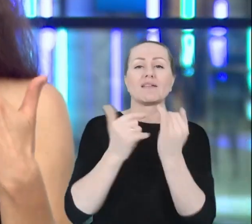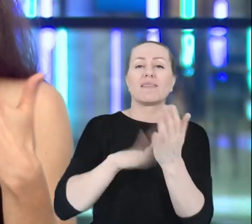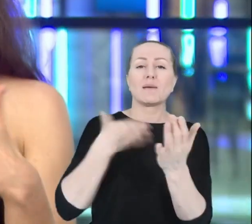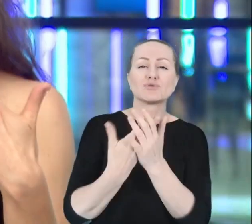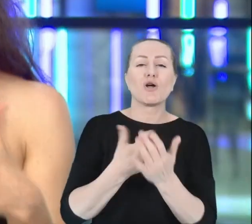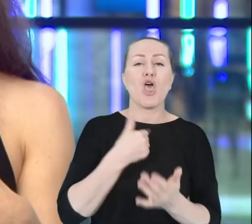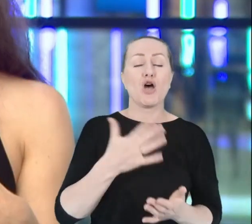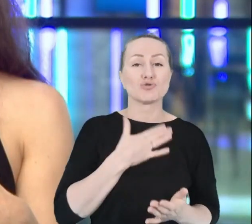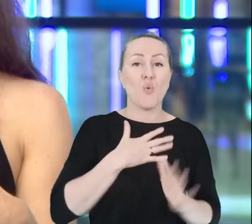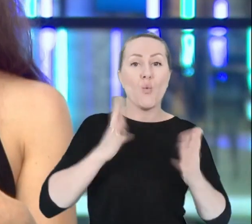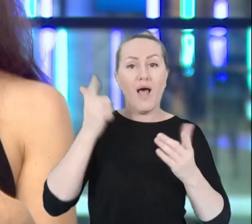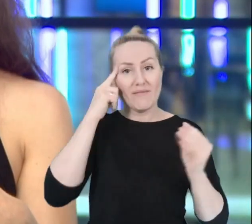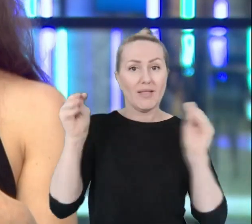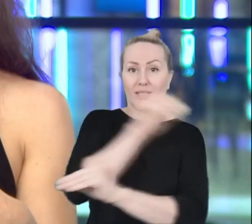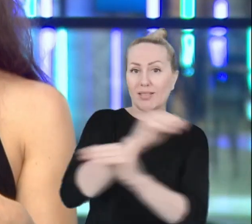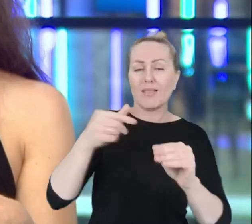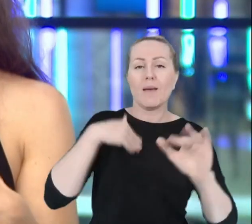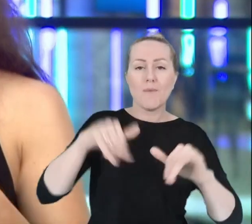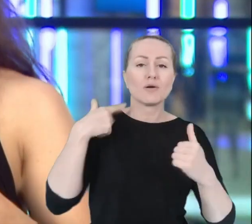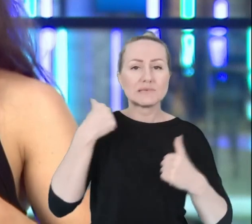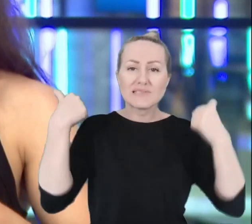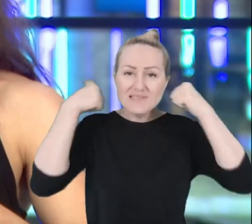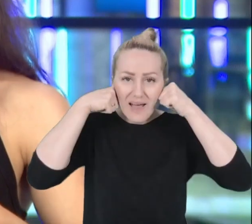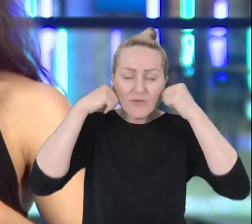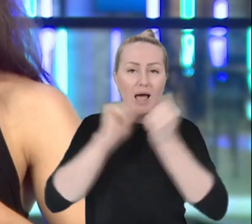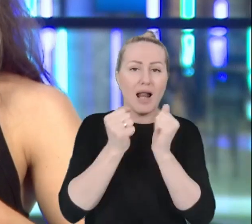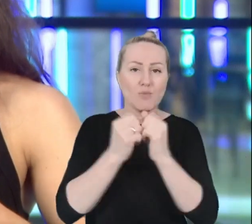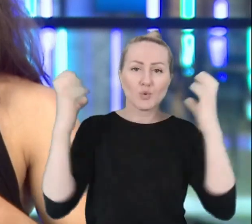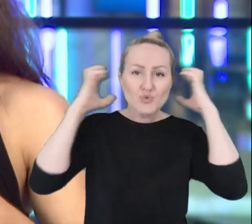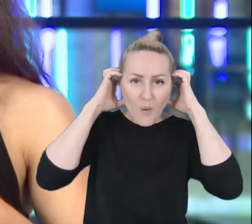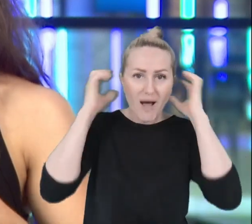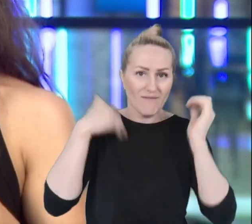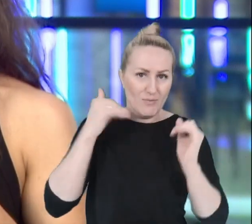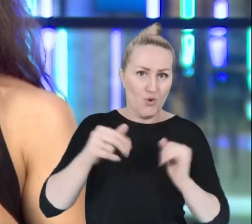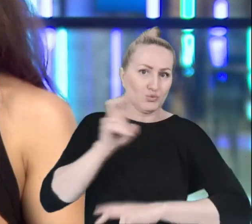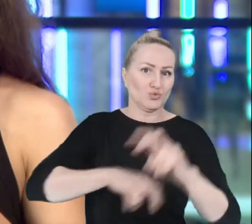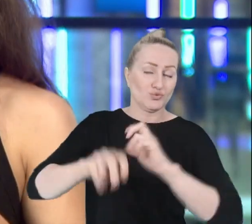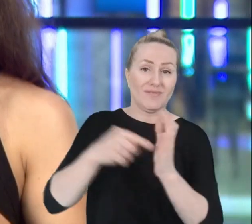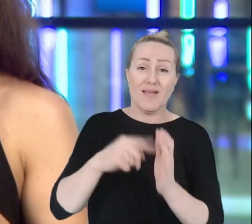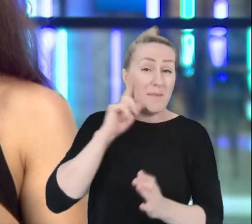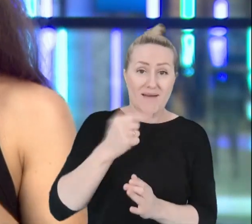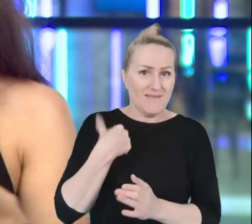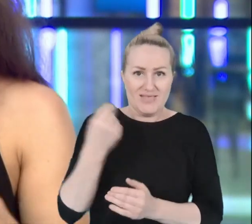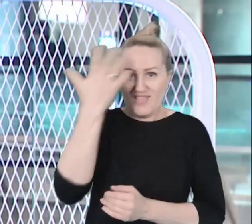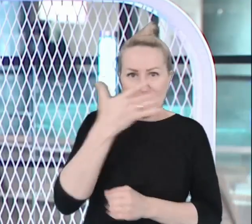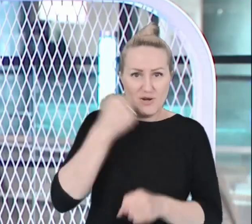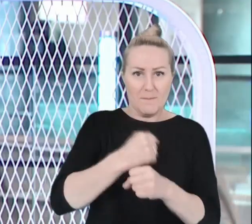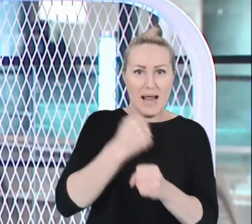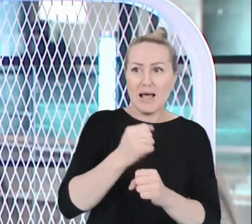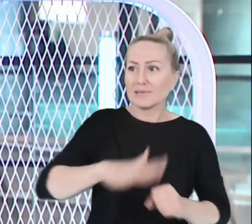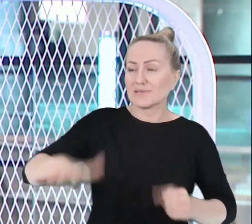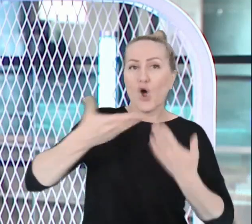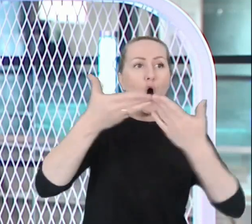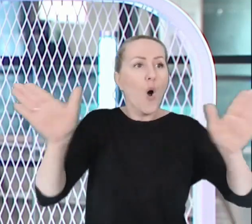przestymulowują, noszenie zatyczek albo słuchawek na uszach na co dzień. Ja sobie na przykład osobiście nie wyobrażam pracy w open space. Myślę, że w 3 miesiące by